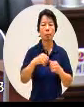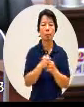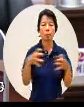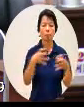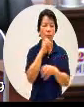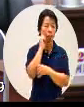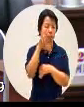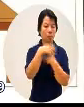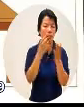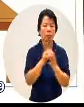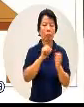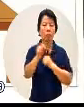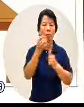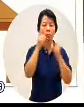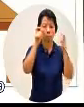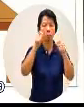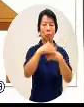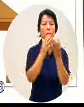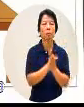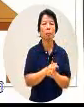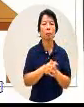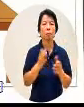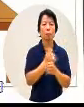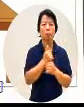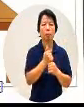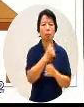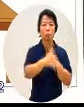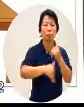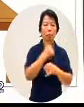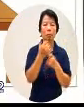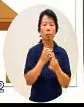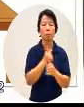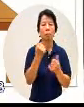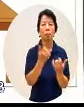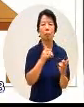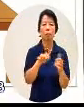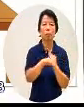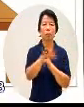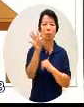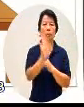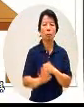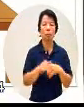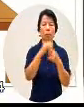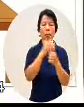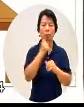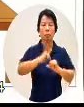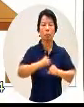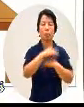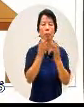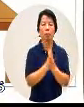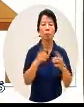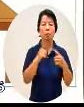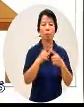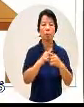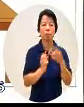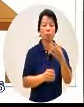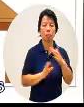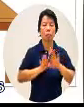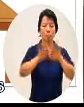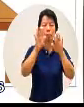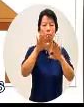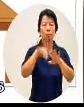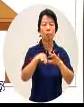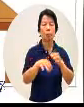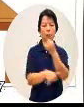提出生活生產生態生命這三四個呢剛好是人類社會進步的一個期程人